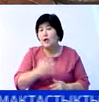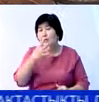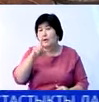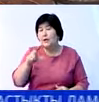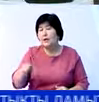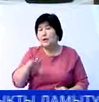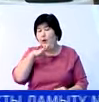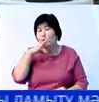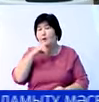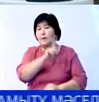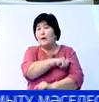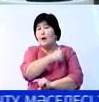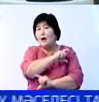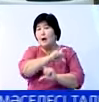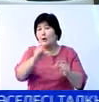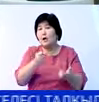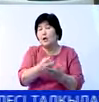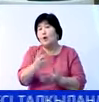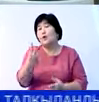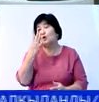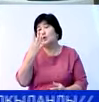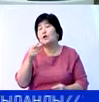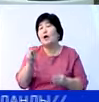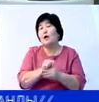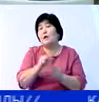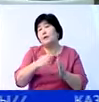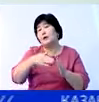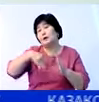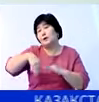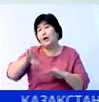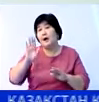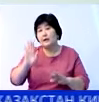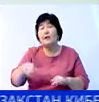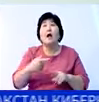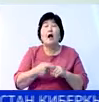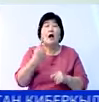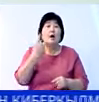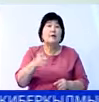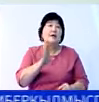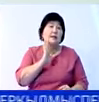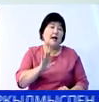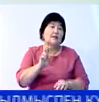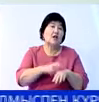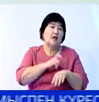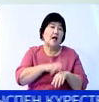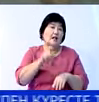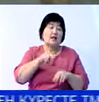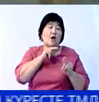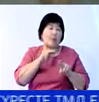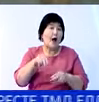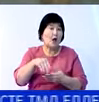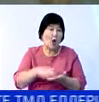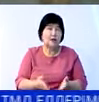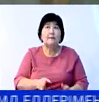адам көпбейінді ауруханаға түсіп, оның төртеуі амбулаториялық ем алуға қайтарылды. Қалған бір қыз қазір дәрігерлердің бақылауында.